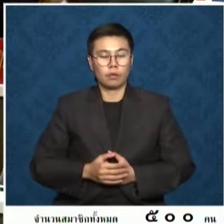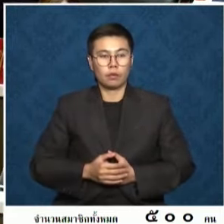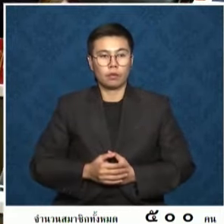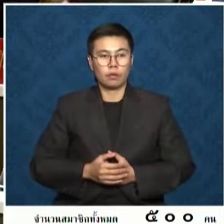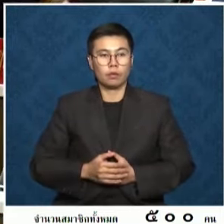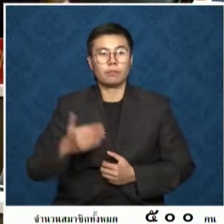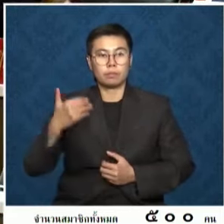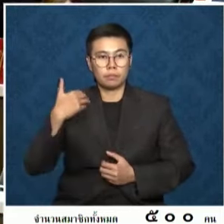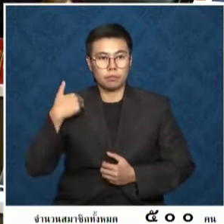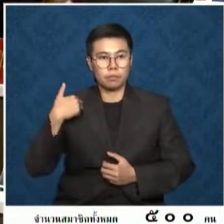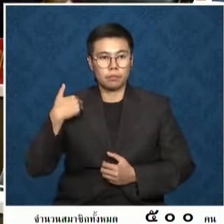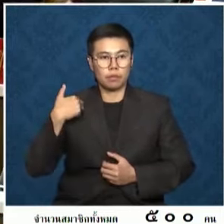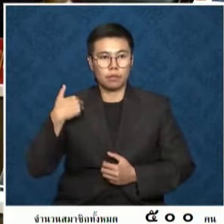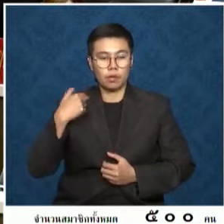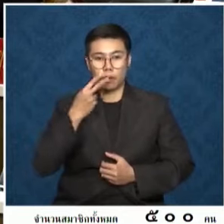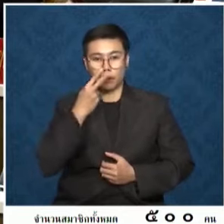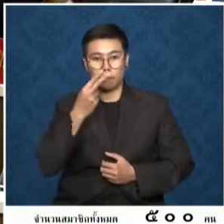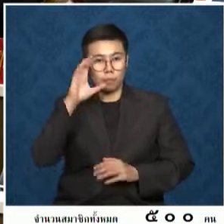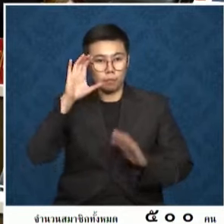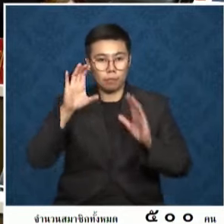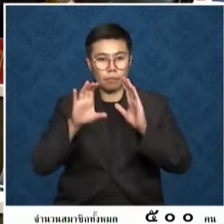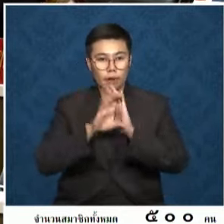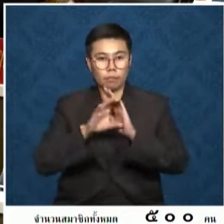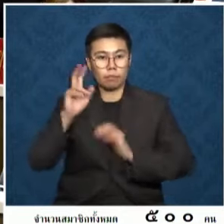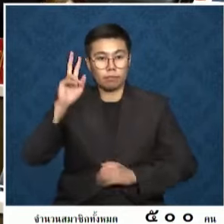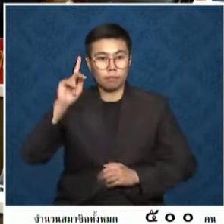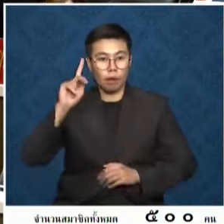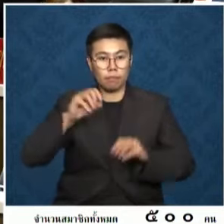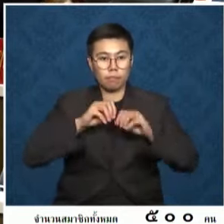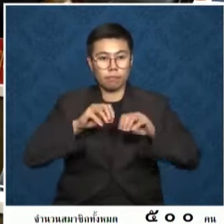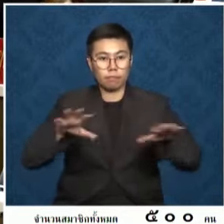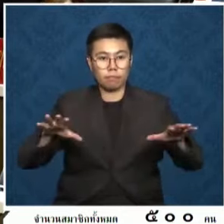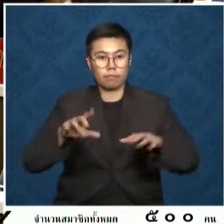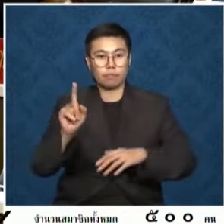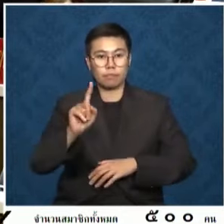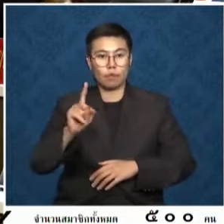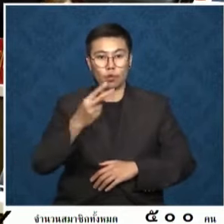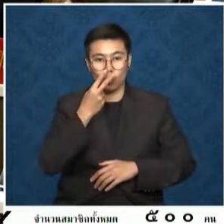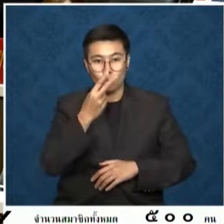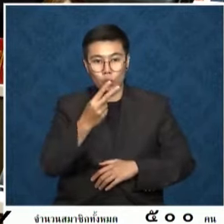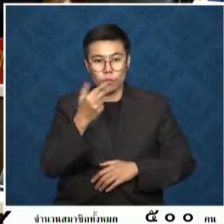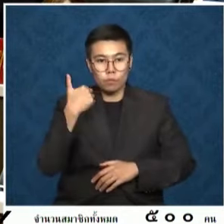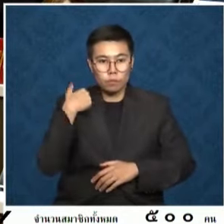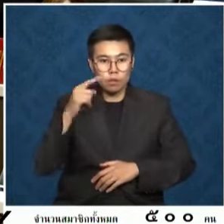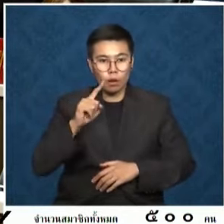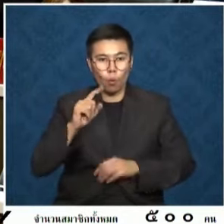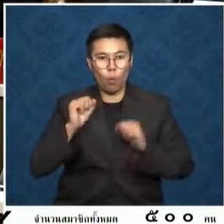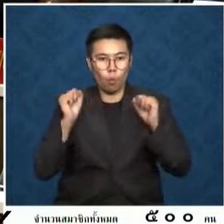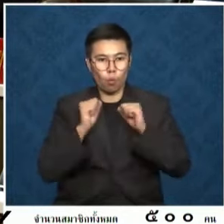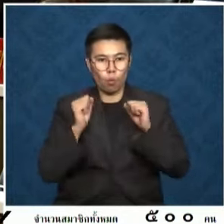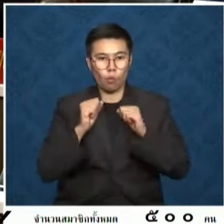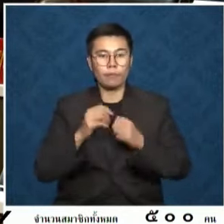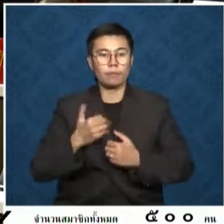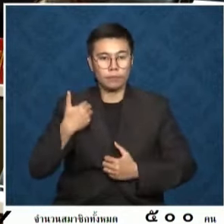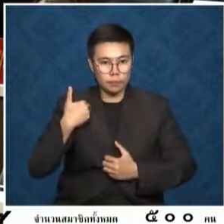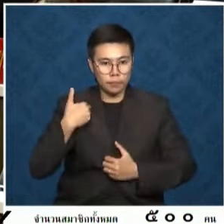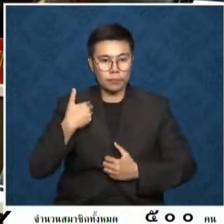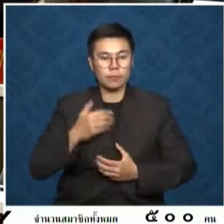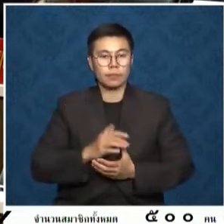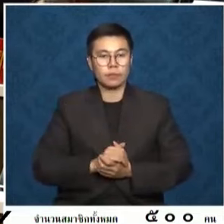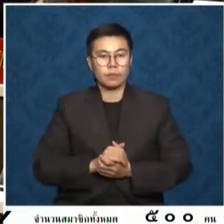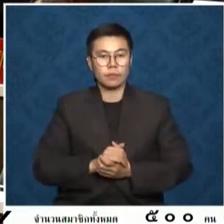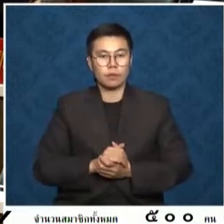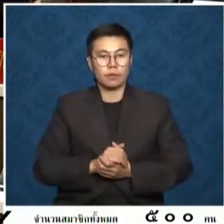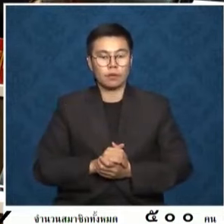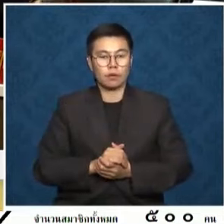ที่เกิดขึ้นหลังจากที่เราเห็นภาพในข่าวต้องยอมรับว่าบรรยากาศนั้นเต็มไปด้วยความหวาดกลัวซึ่งต้